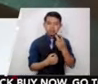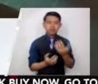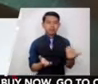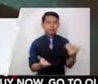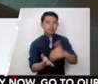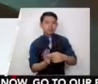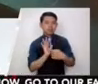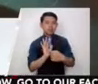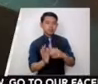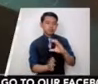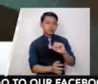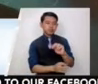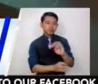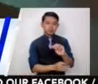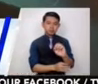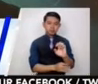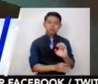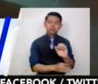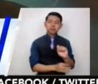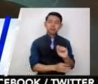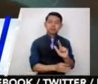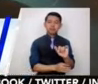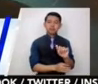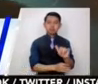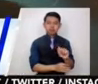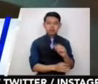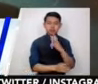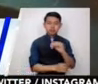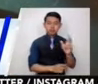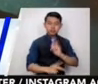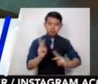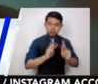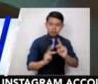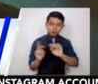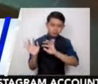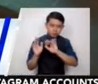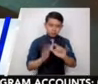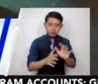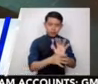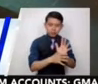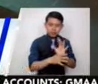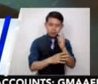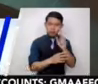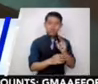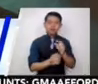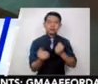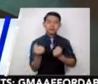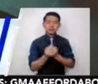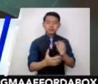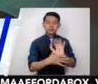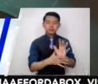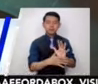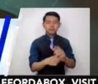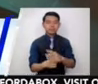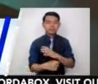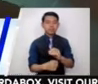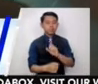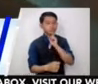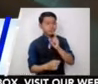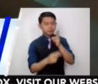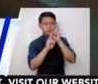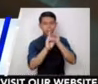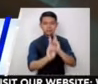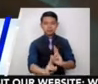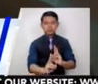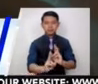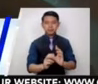mga tao na bumabalik sa sinihan para tangkiligin yung mga pelikula. And syempre, isang karangalan ang